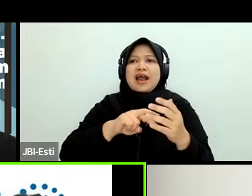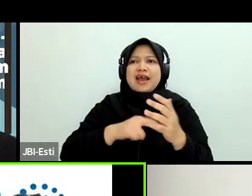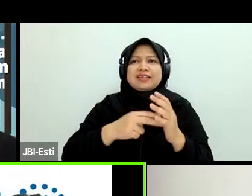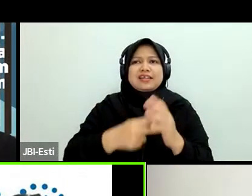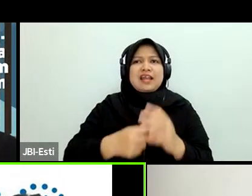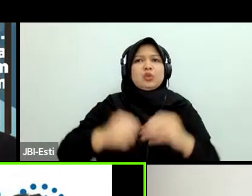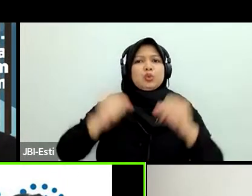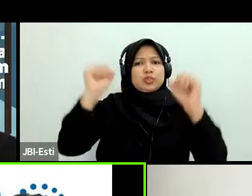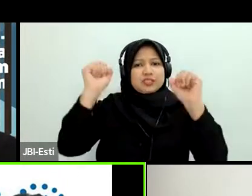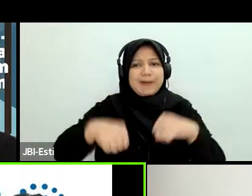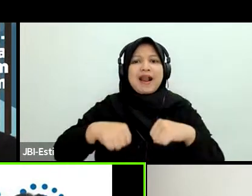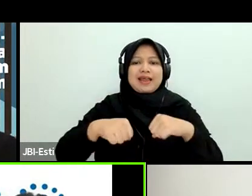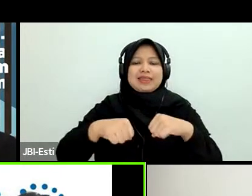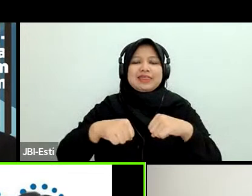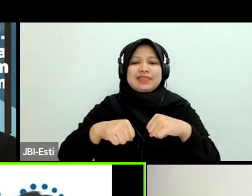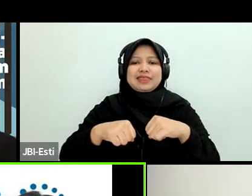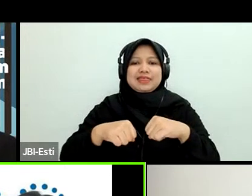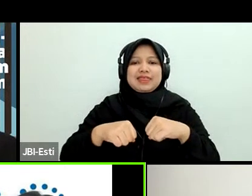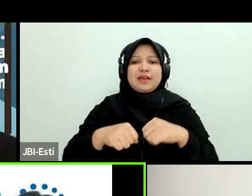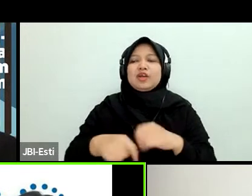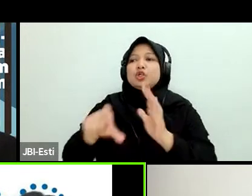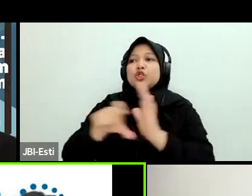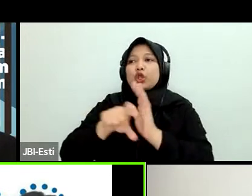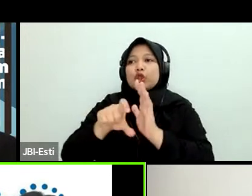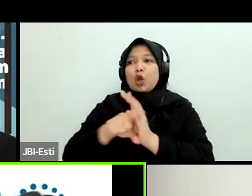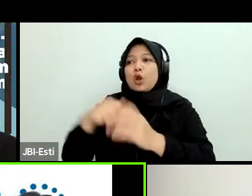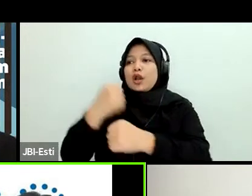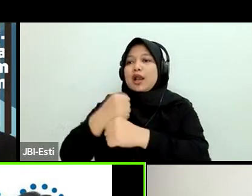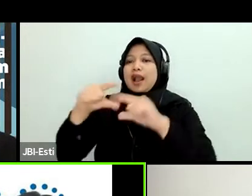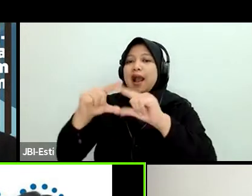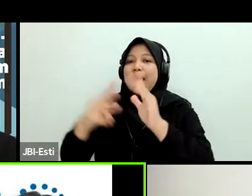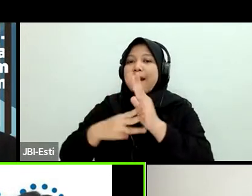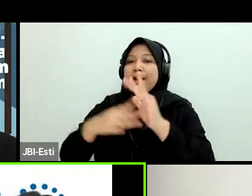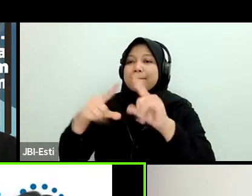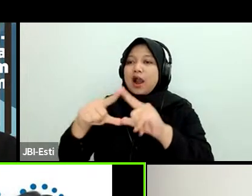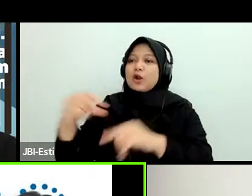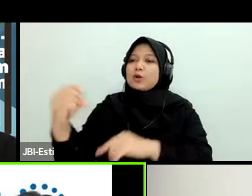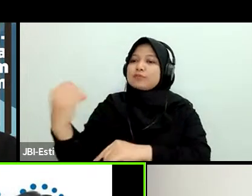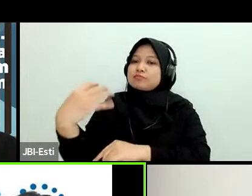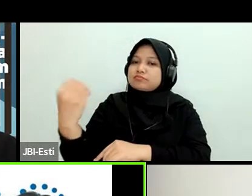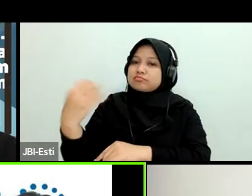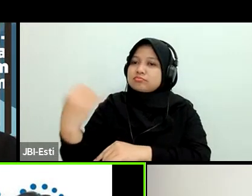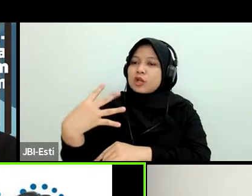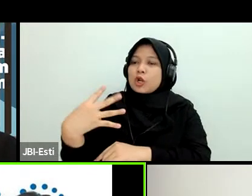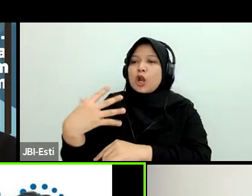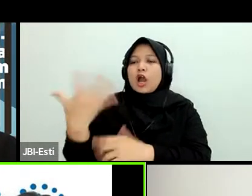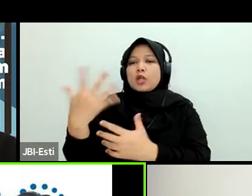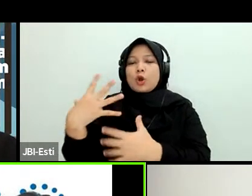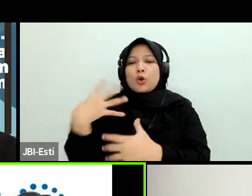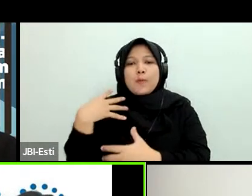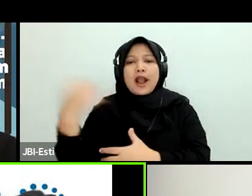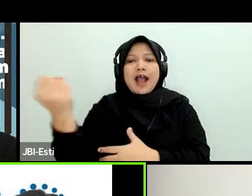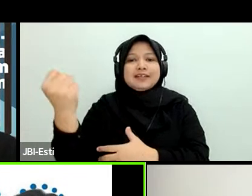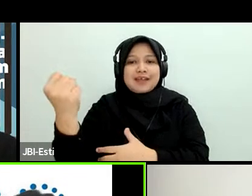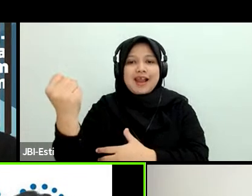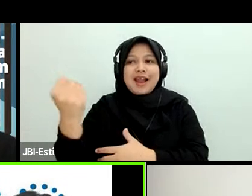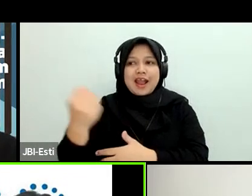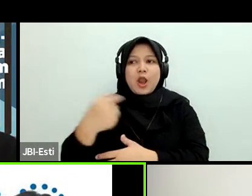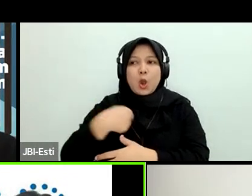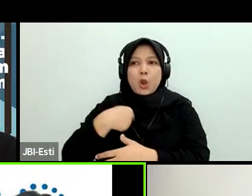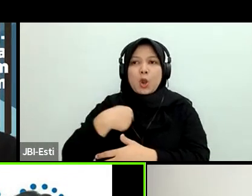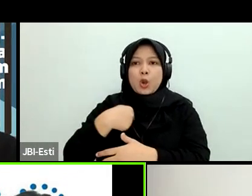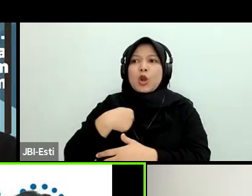kalau kita sedikit ini bangga mah menyapa menyatakan sebuah pendapat menyatakan sebuah ajakan kemudian saya membenarkan